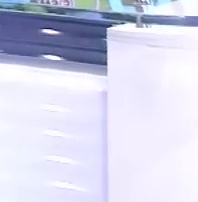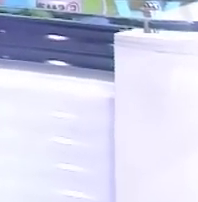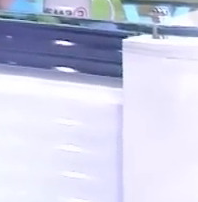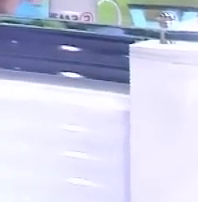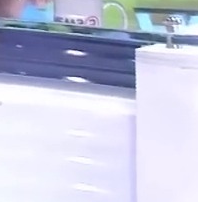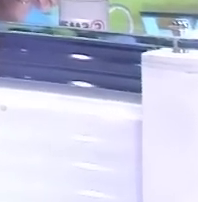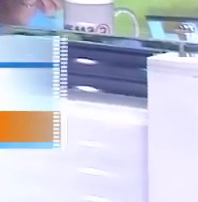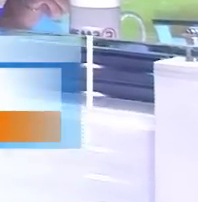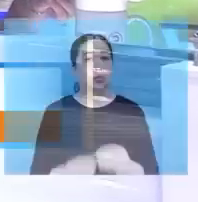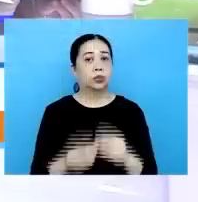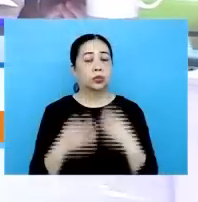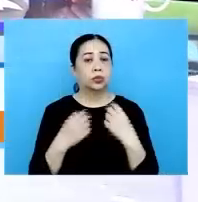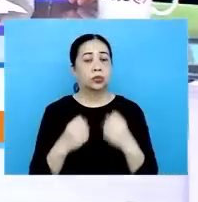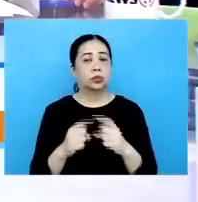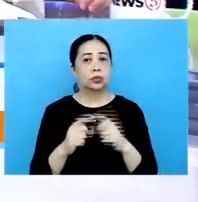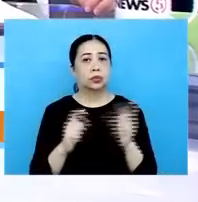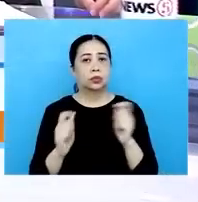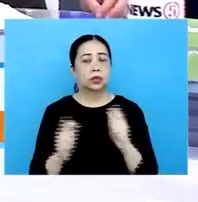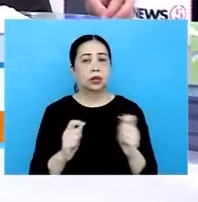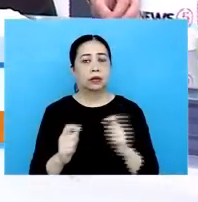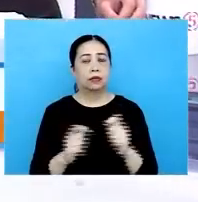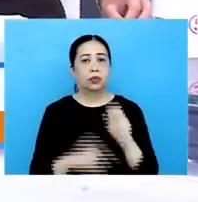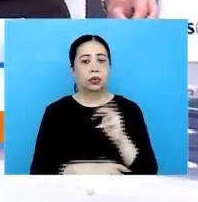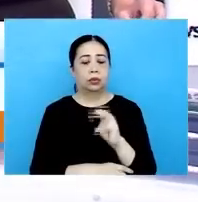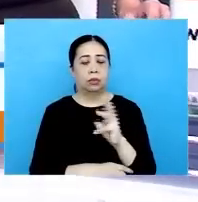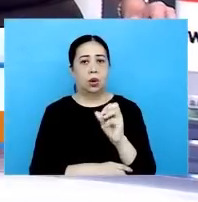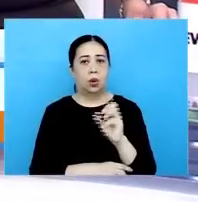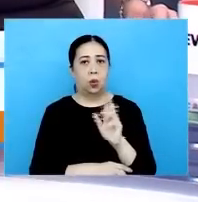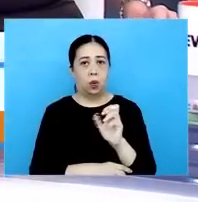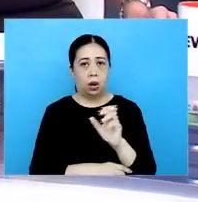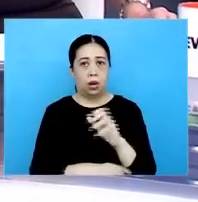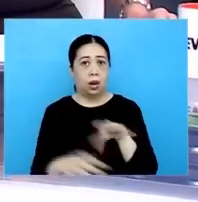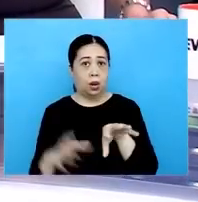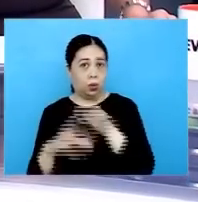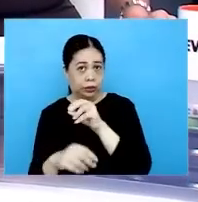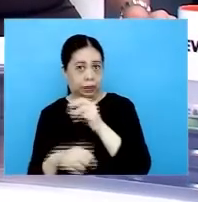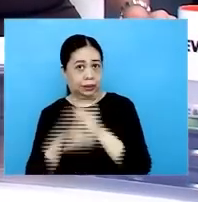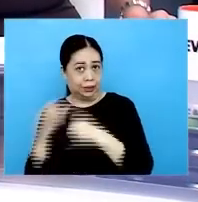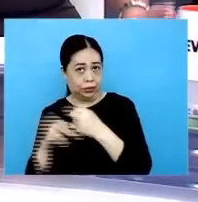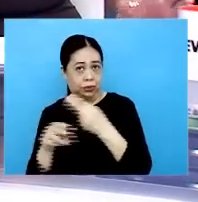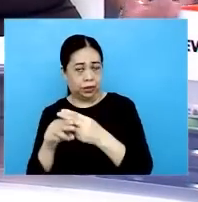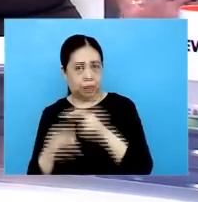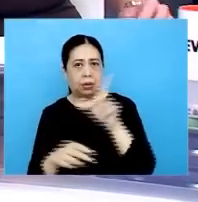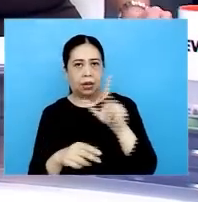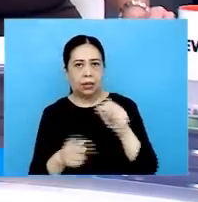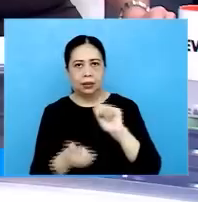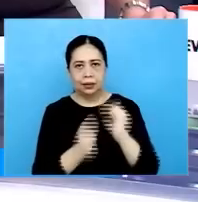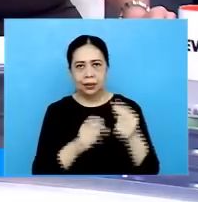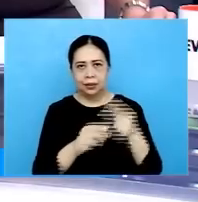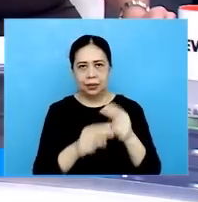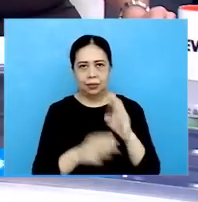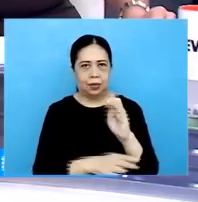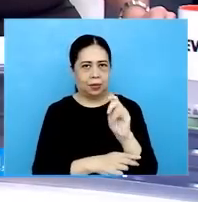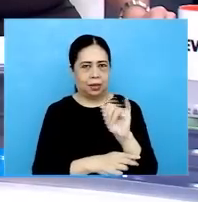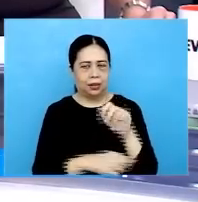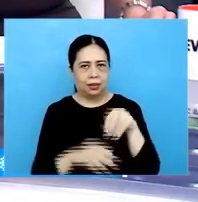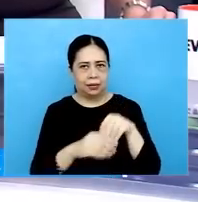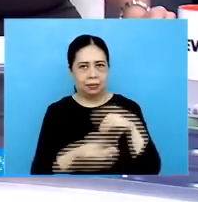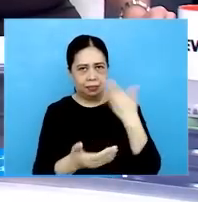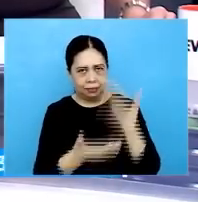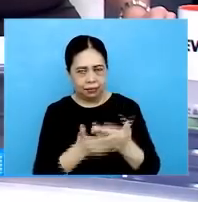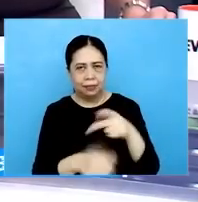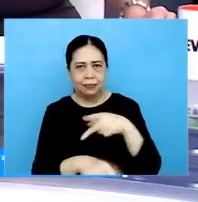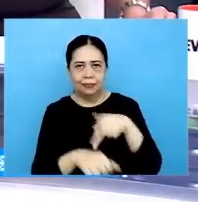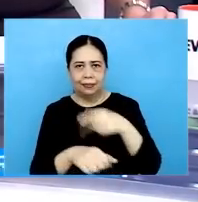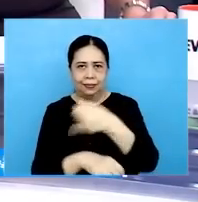Mas lumakas pa ang Super Bagyo Mawar na tatawaging Betty pagpasok nito ng bansa mamayang gabi o bukas ng umaga. Kaya puspusan na